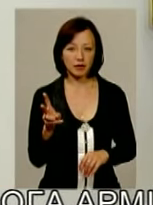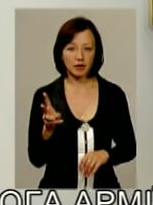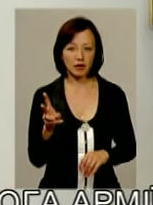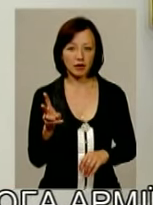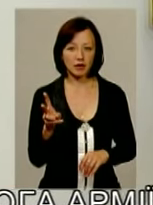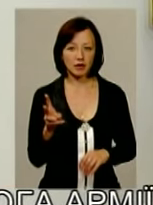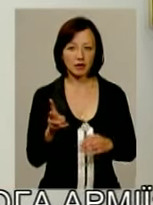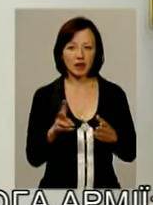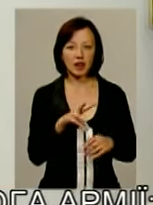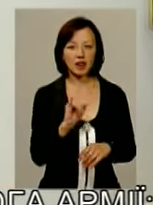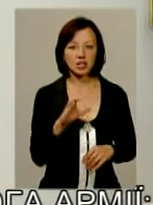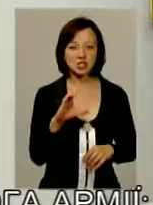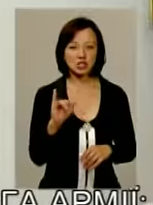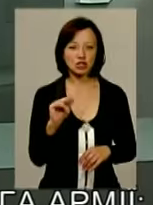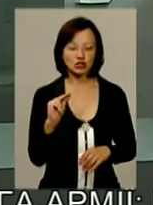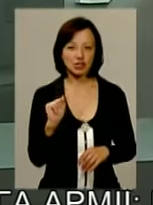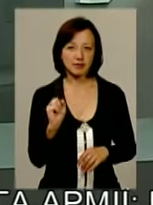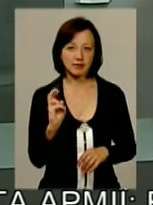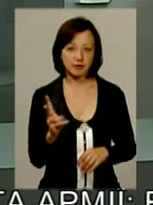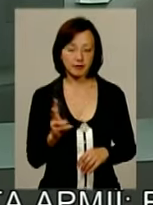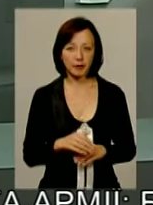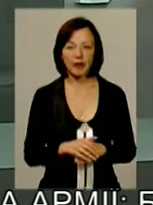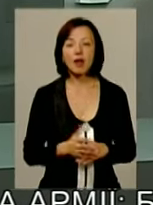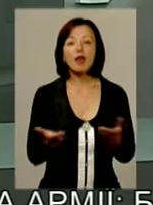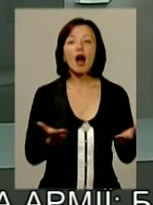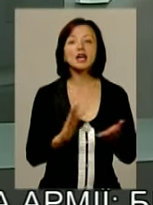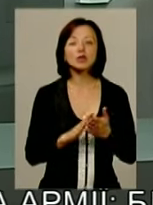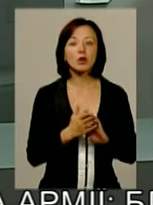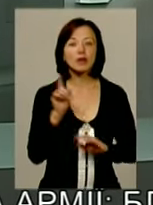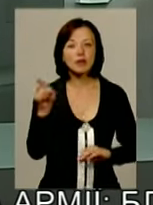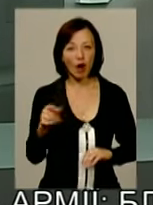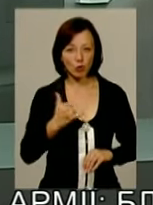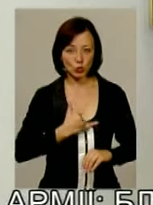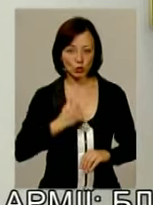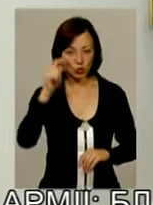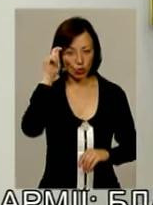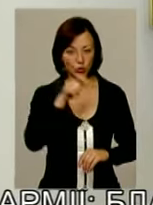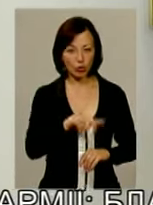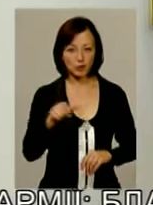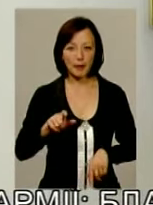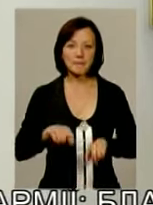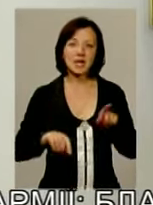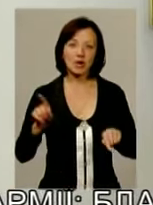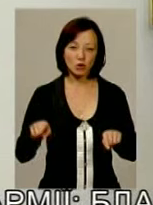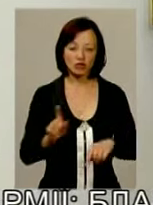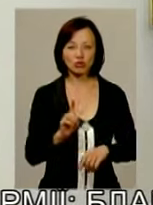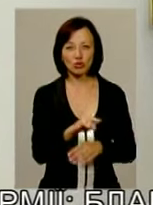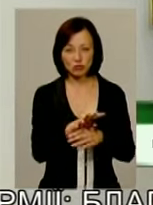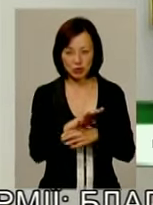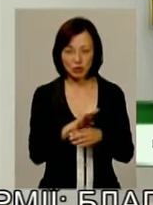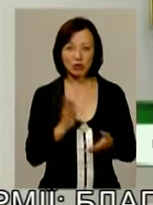тобто Лисичанськ. Яка ситуація там у наших хлопців? Ситуація така, що періодично їх обстрілюють,